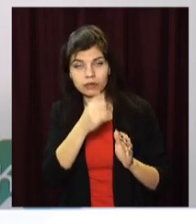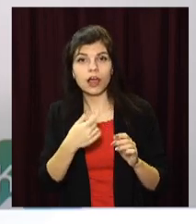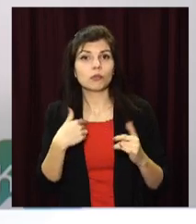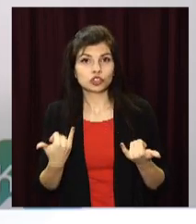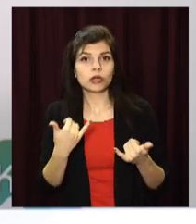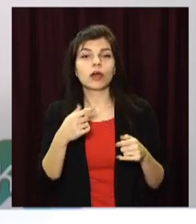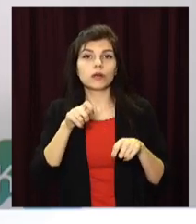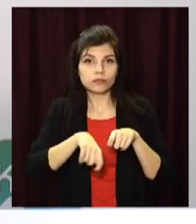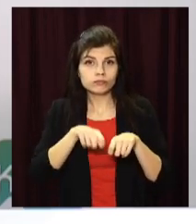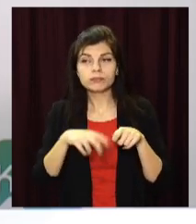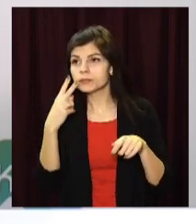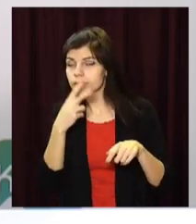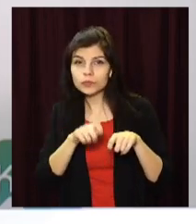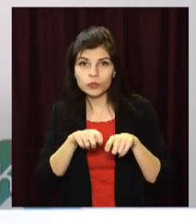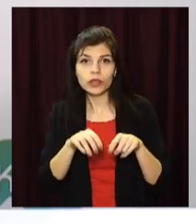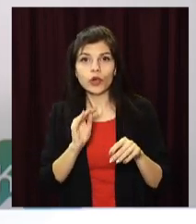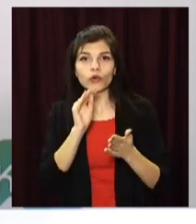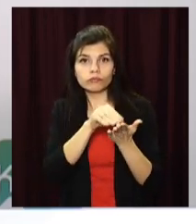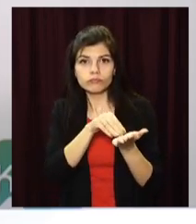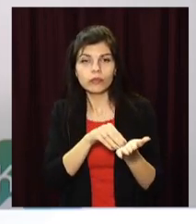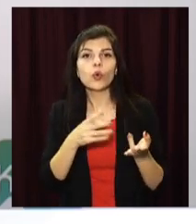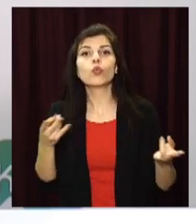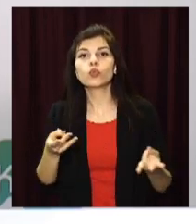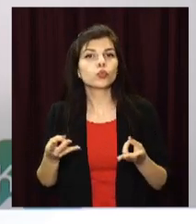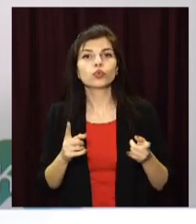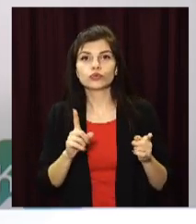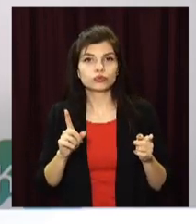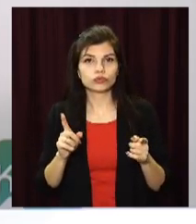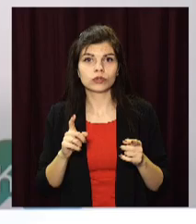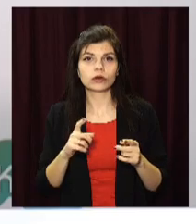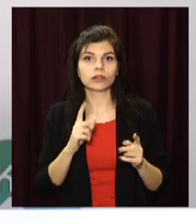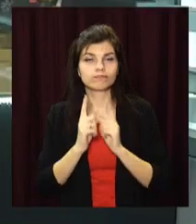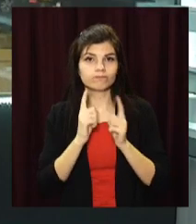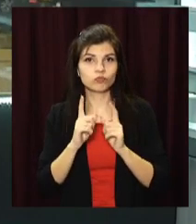постійно це моніторимо та додаємо в випадках необхідності рухомий склад.